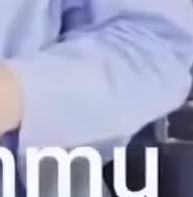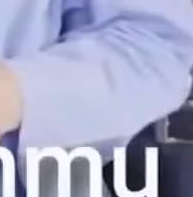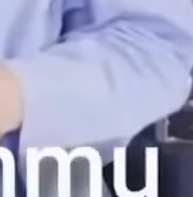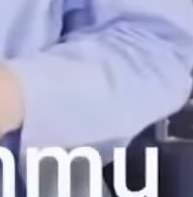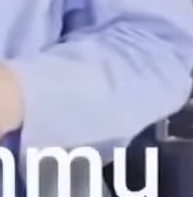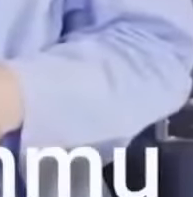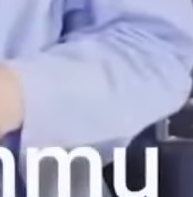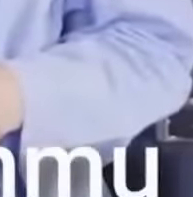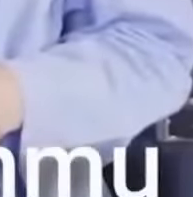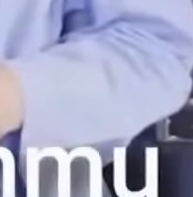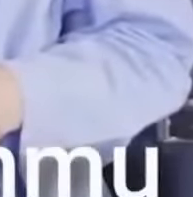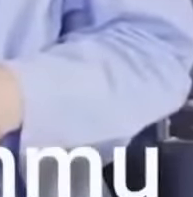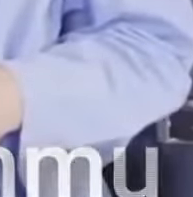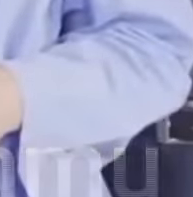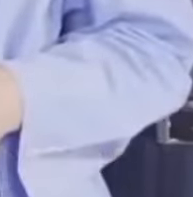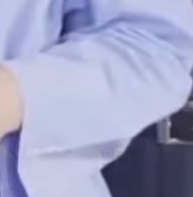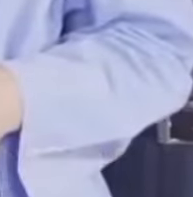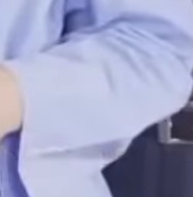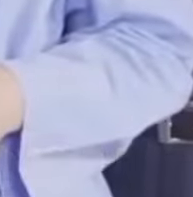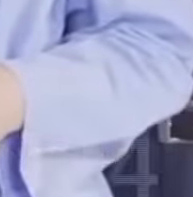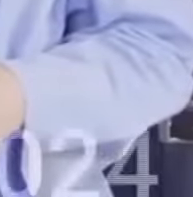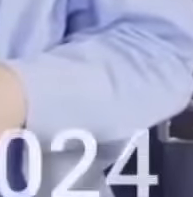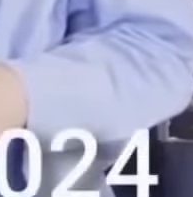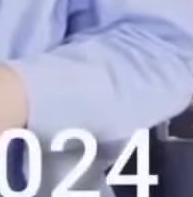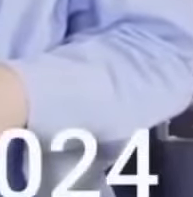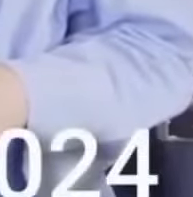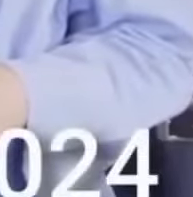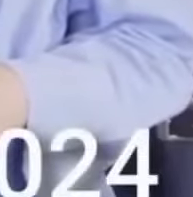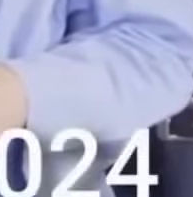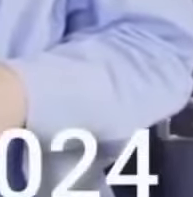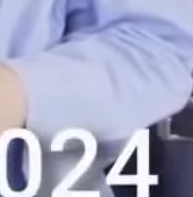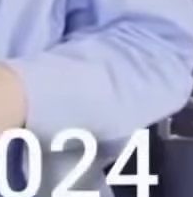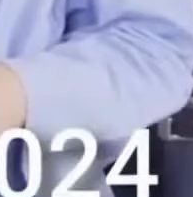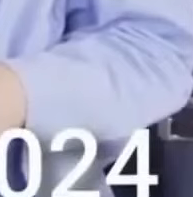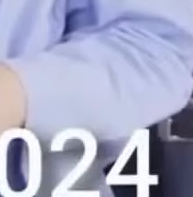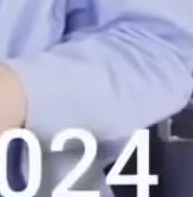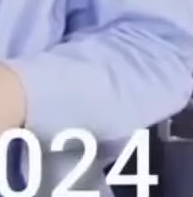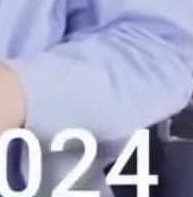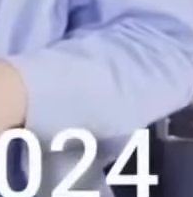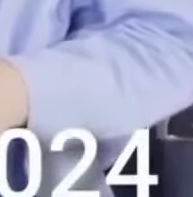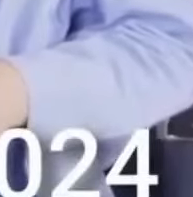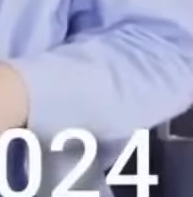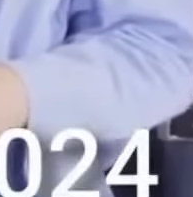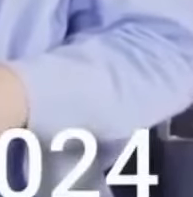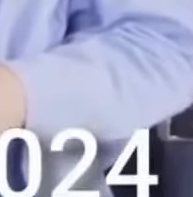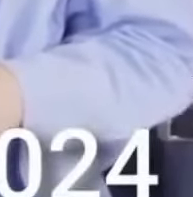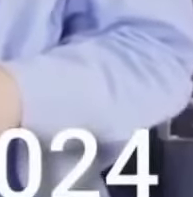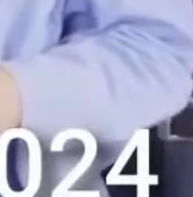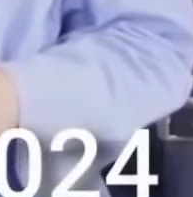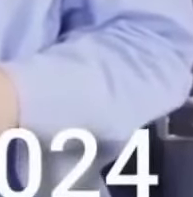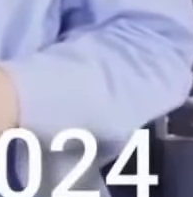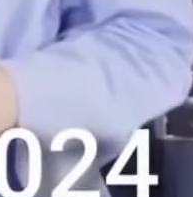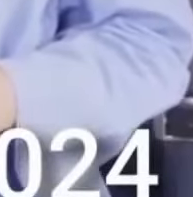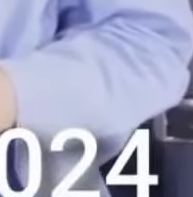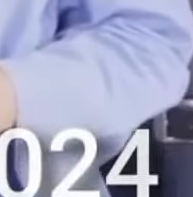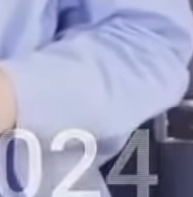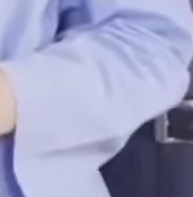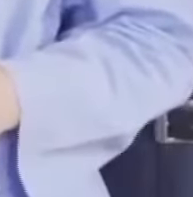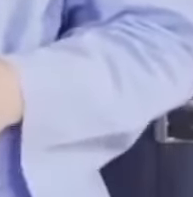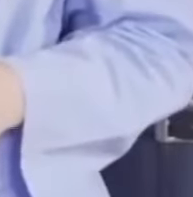TPS, pilih pemimpin yang bisa membawa perubahan. Pilkada Serentak 2024, saatnya kita